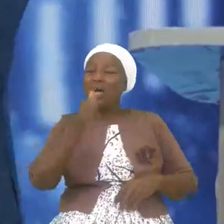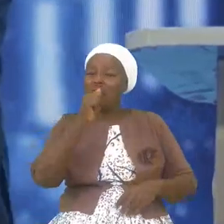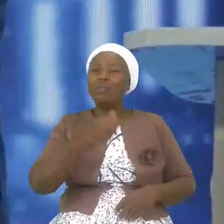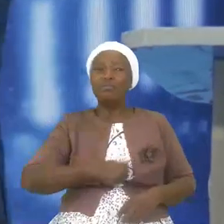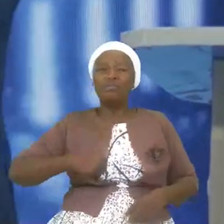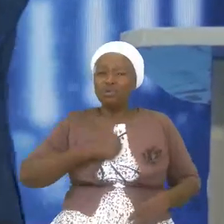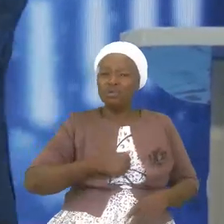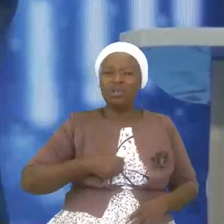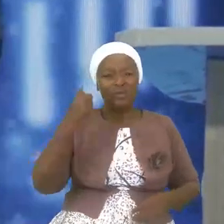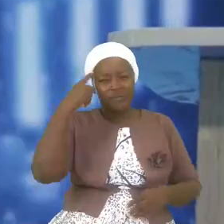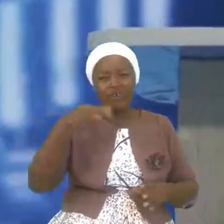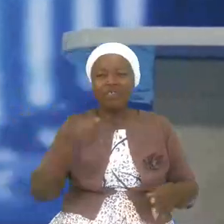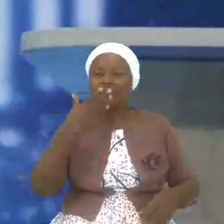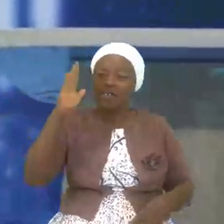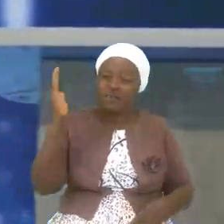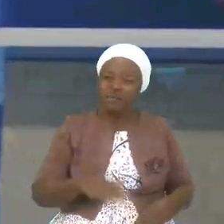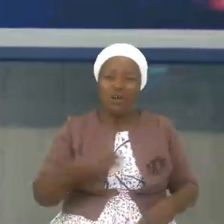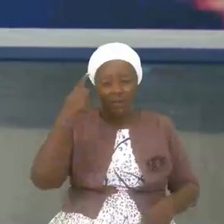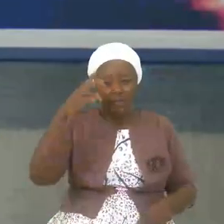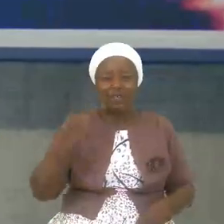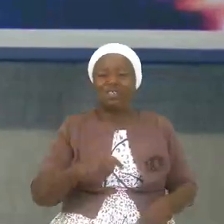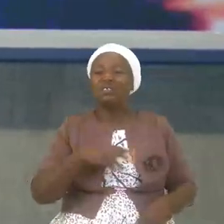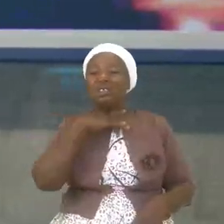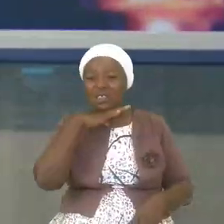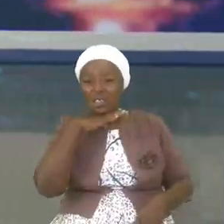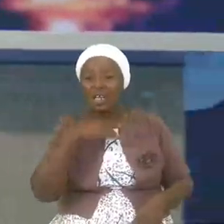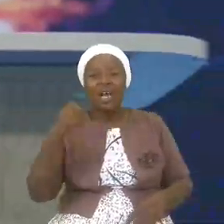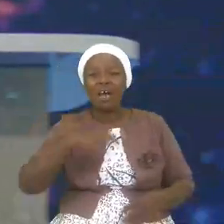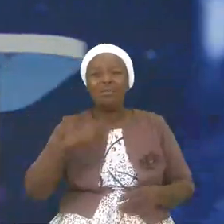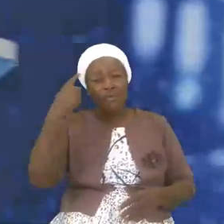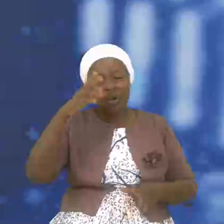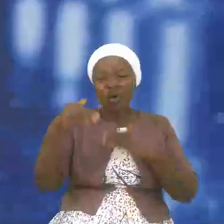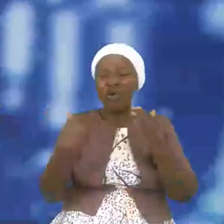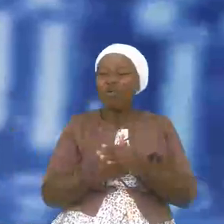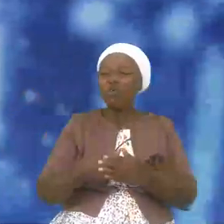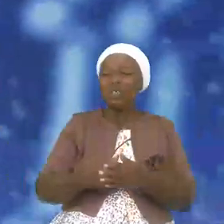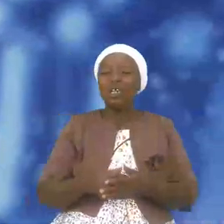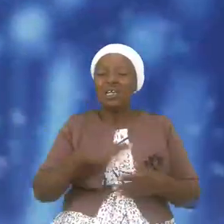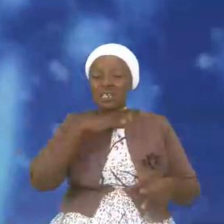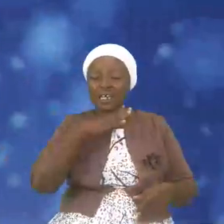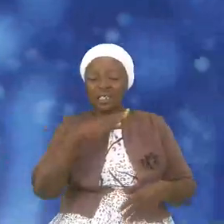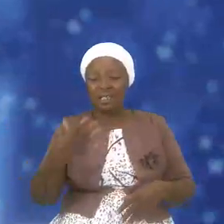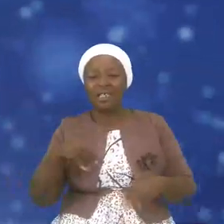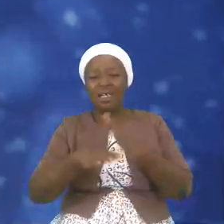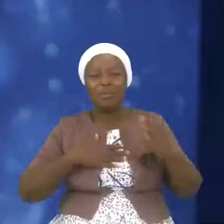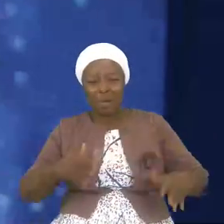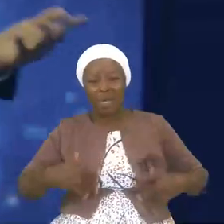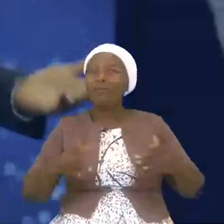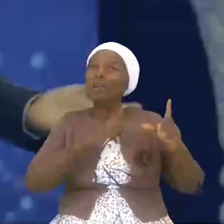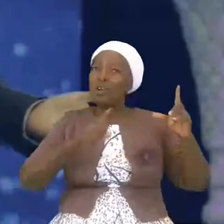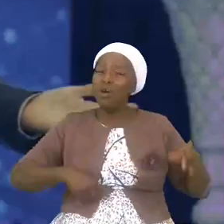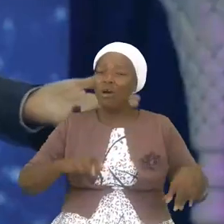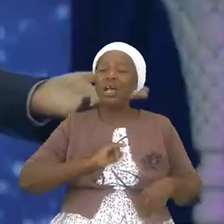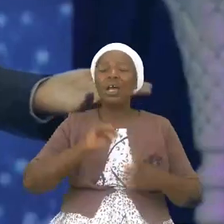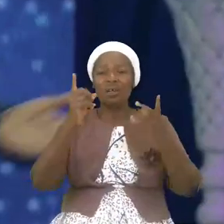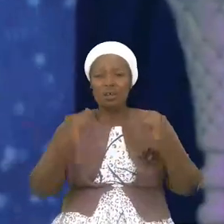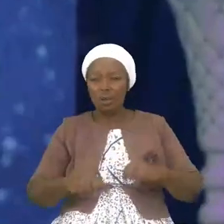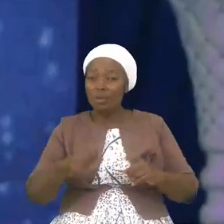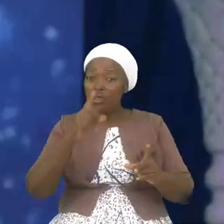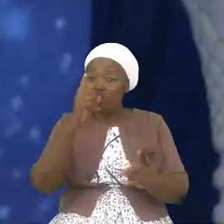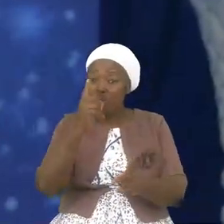suis désolé pour le mal, pour la profanation et pour la souillure de ma vie. Seigneur, je suis